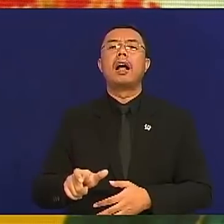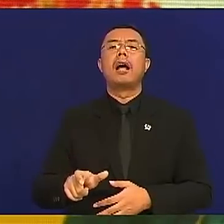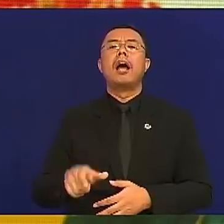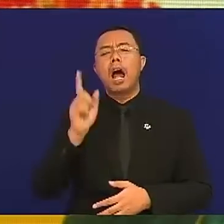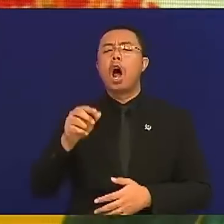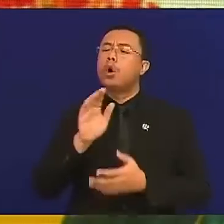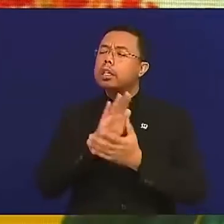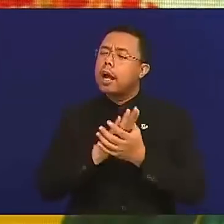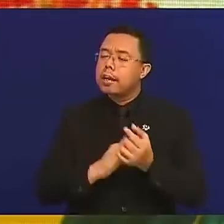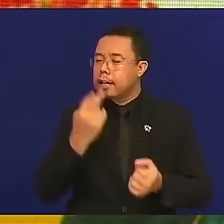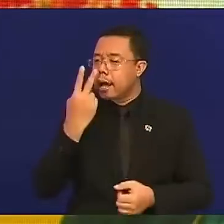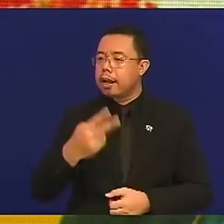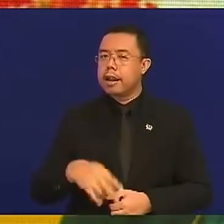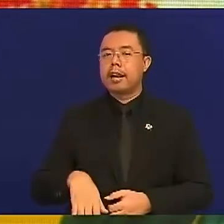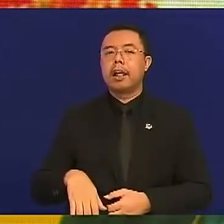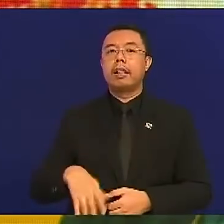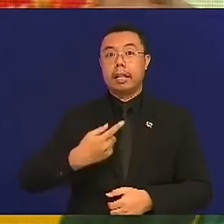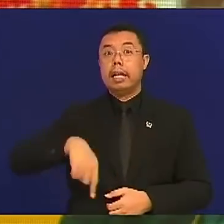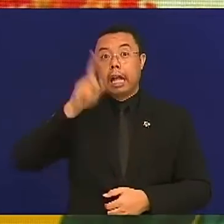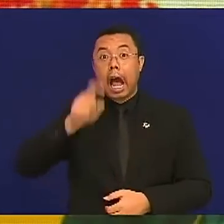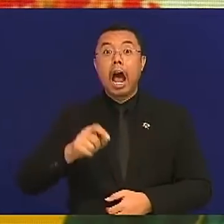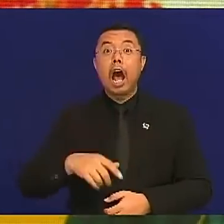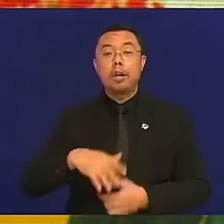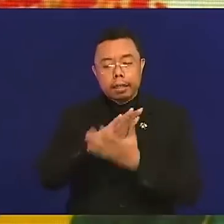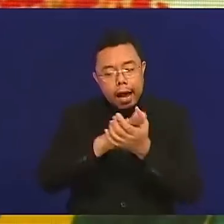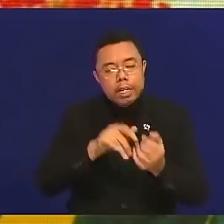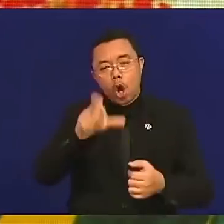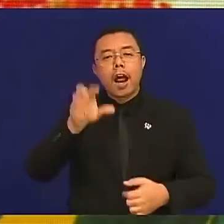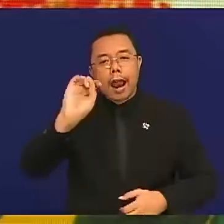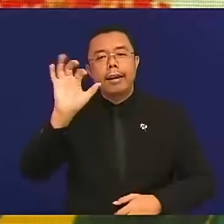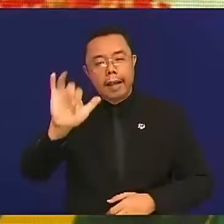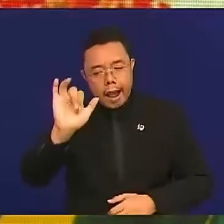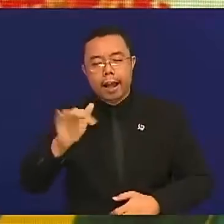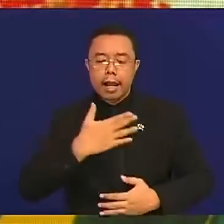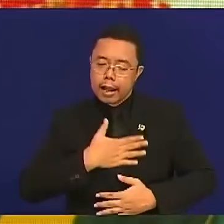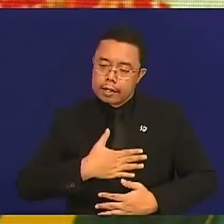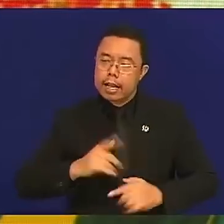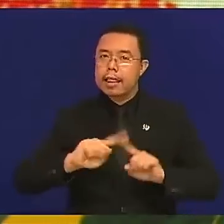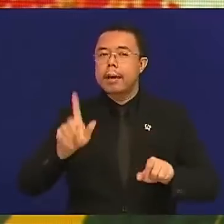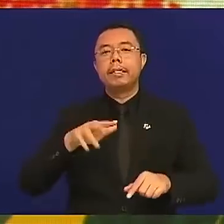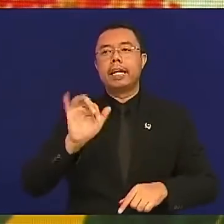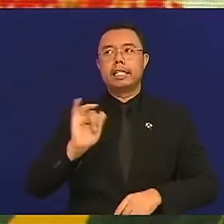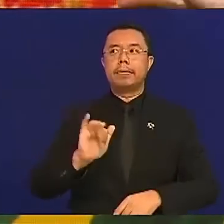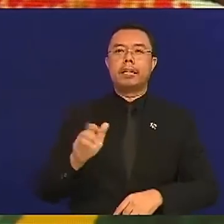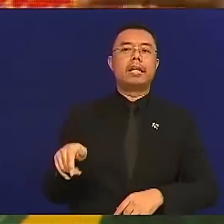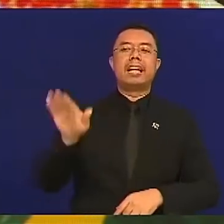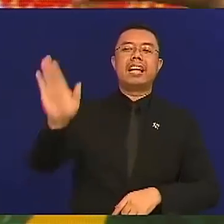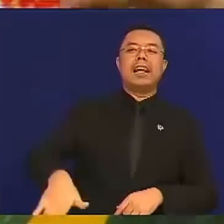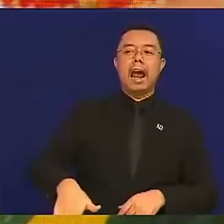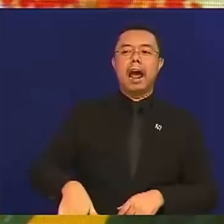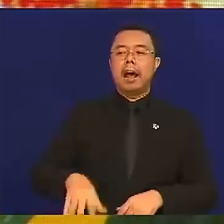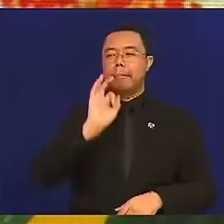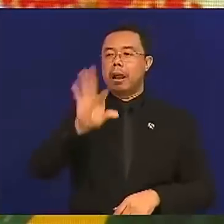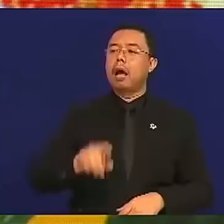dibelas kasihani. Oh iya, kita harus membelas kasihani orang, saudara. Tapi jangan mengesankan, ini orang patut